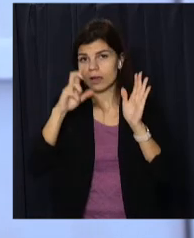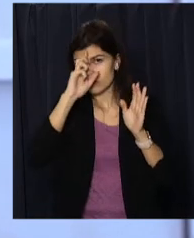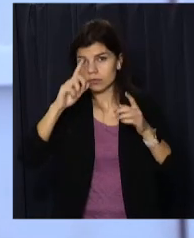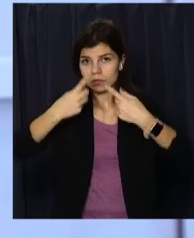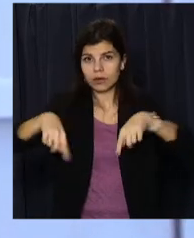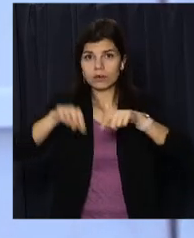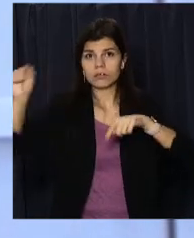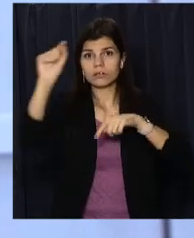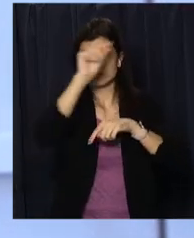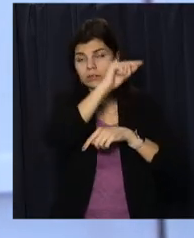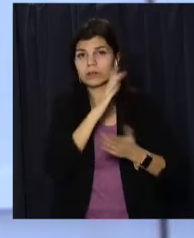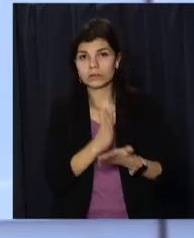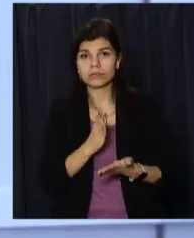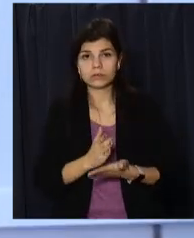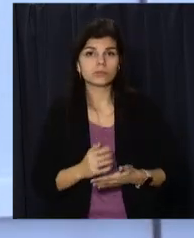світу.